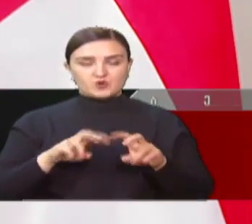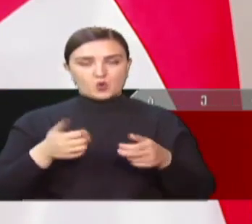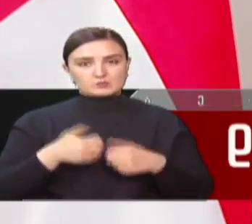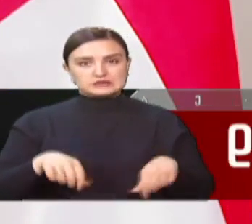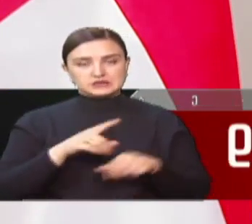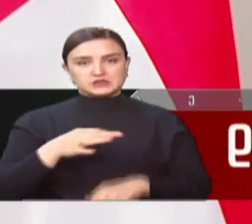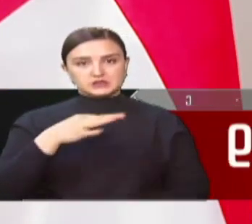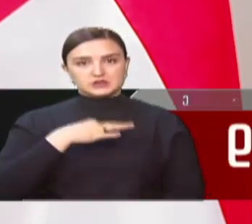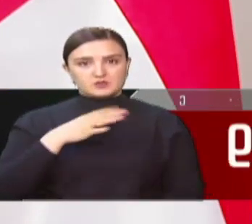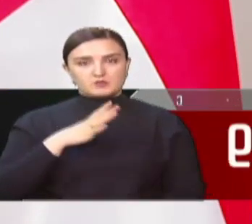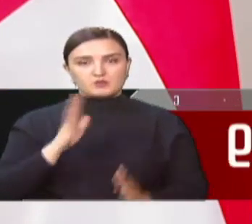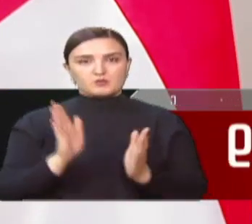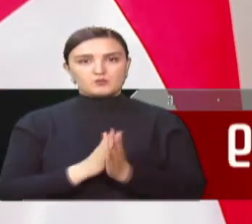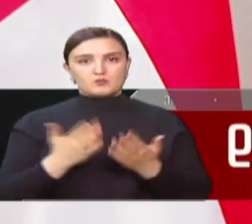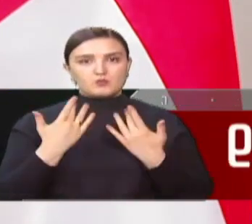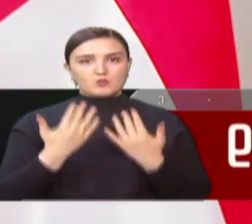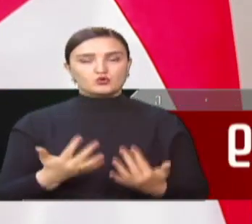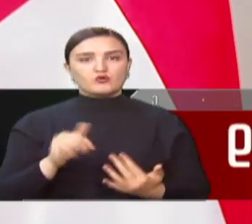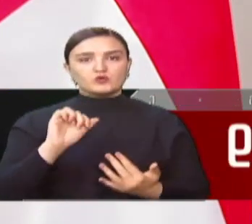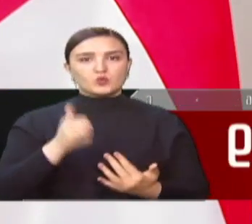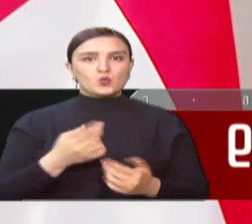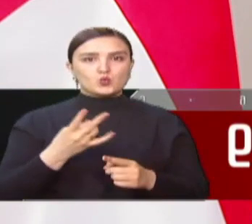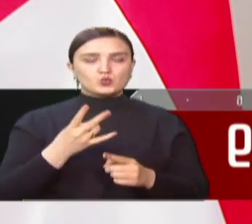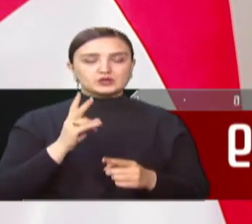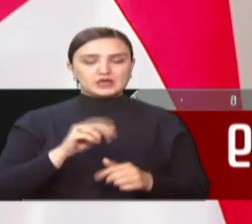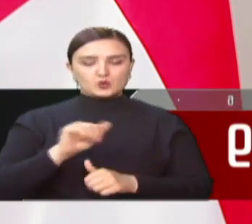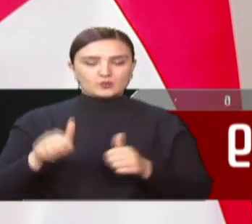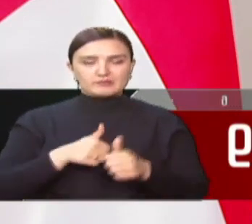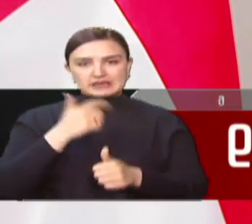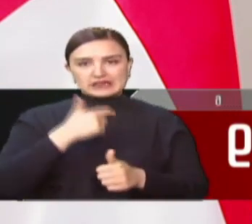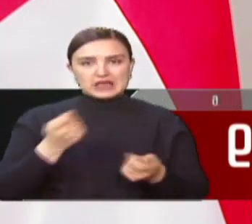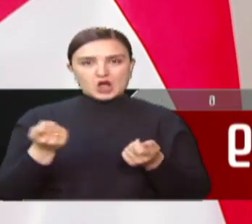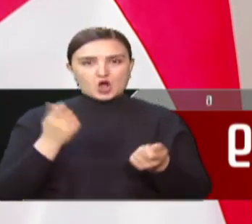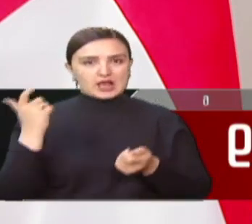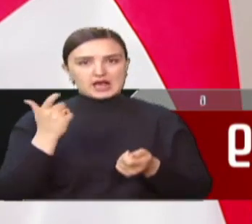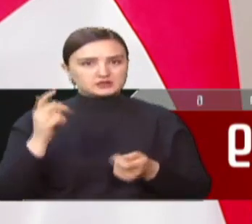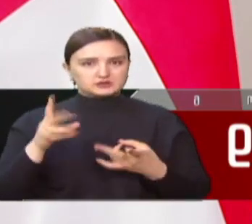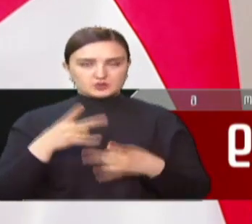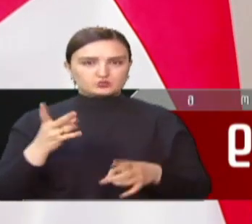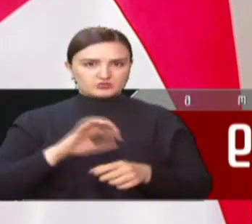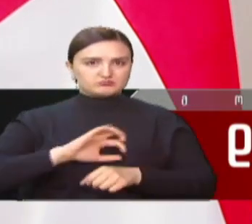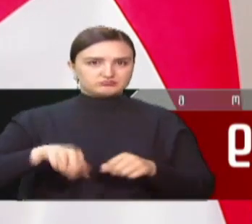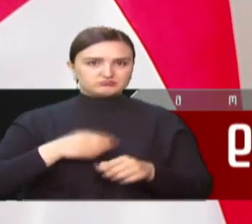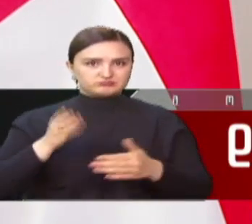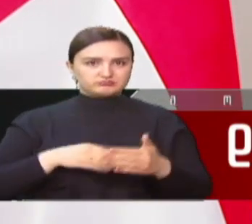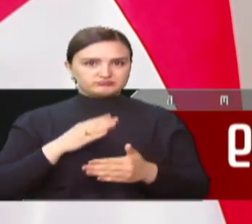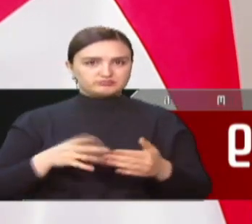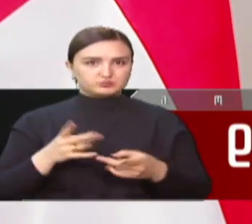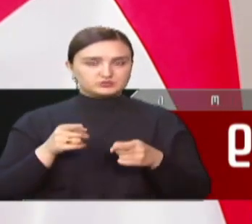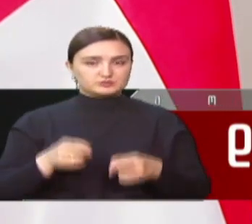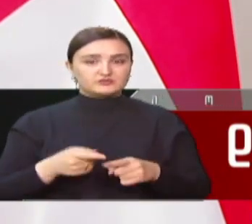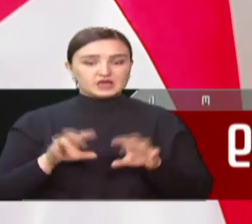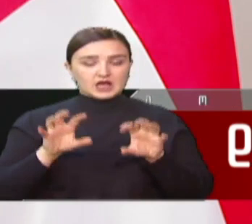eurogavșirs ramotxovnasats esini gueqaneben rodesats oligarkhi de oligarkizatsiaze saubroben amiton vambobt chven ro am kanonis